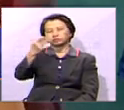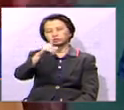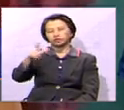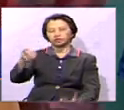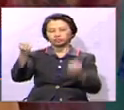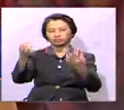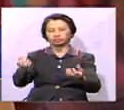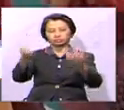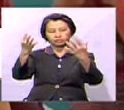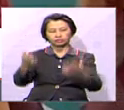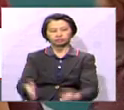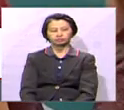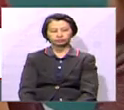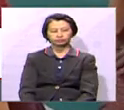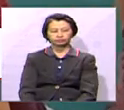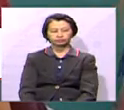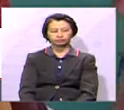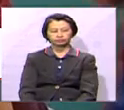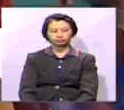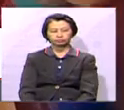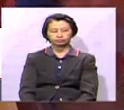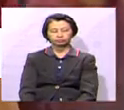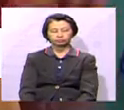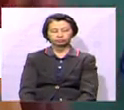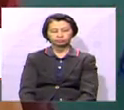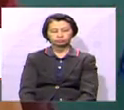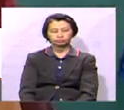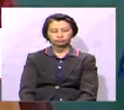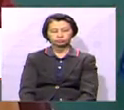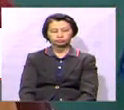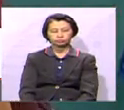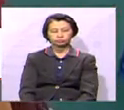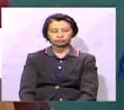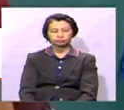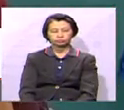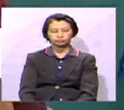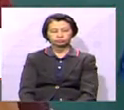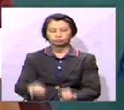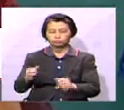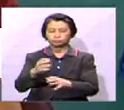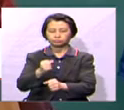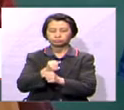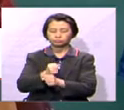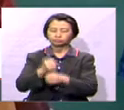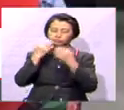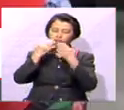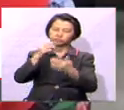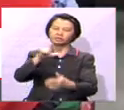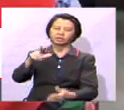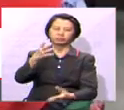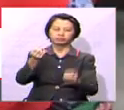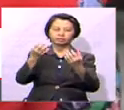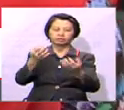banyak-banyak. Ya. Walaupun tak minda tapi dapat mana? Tapi dapat lah mereka bagi. Terima kasih lah